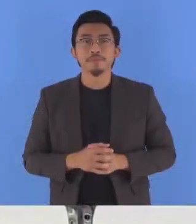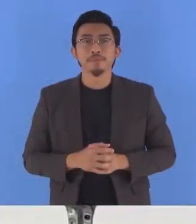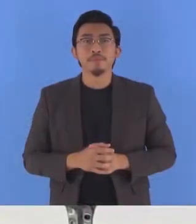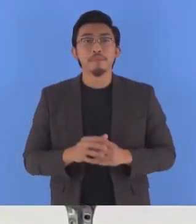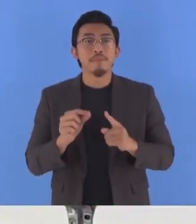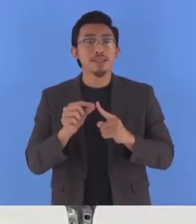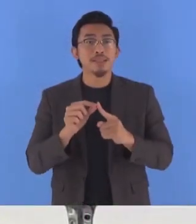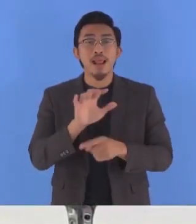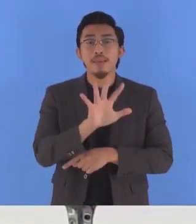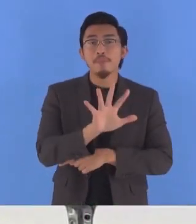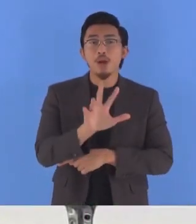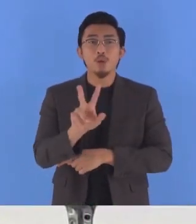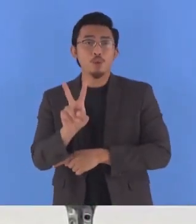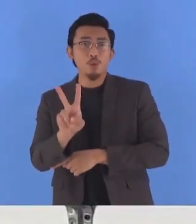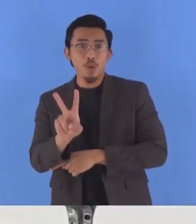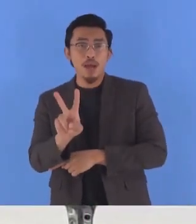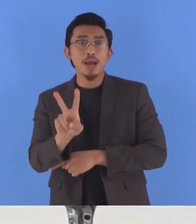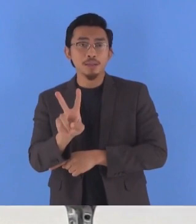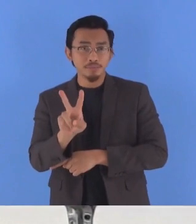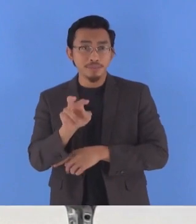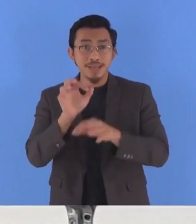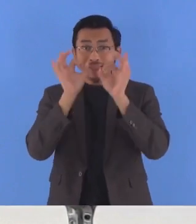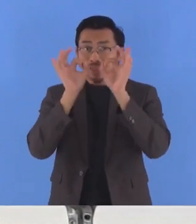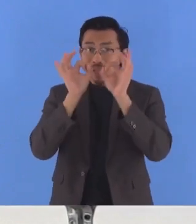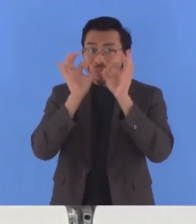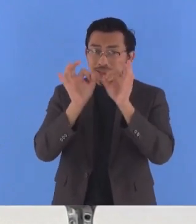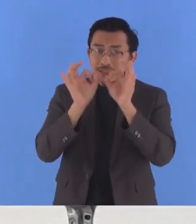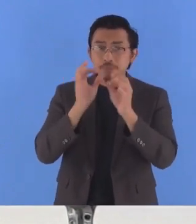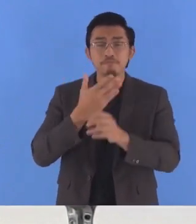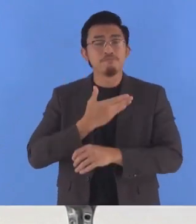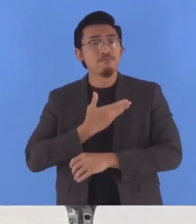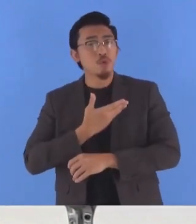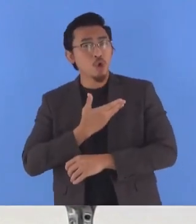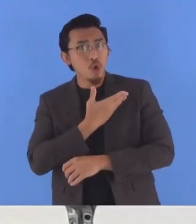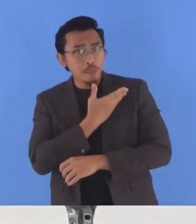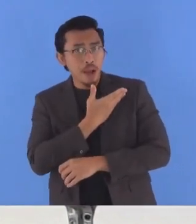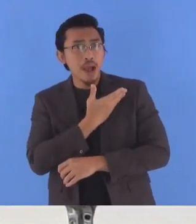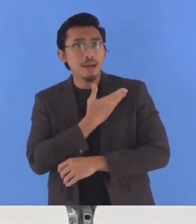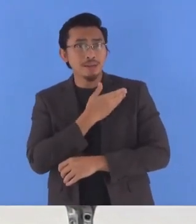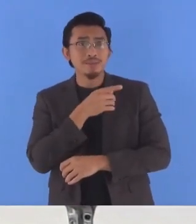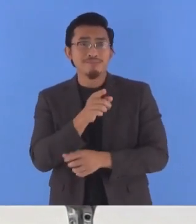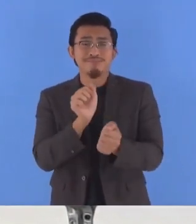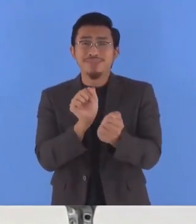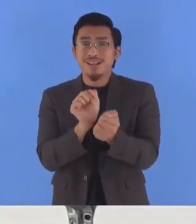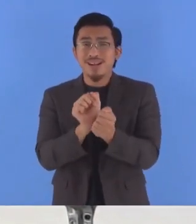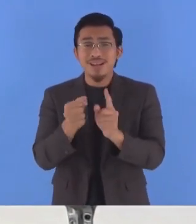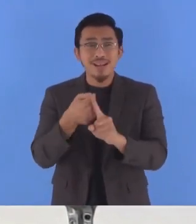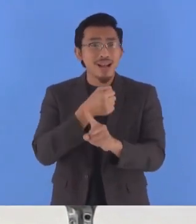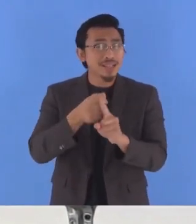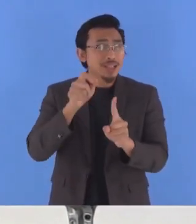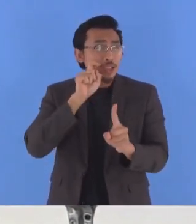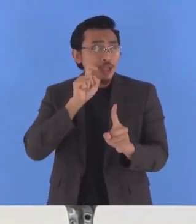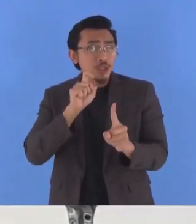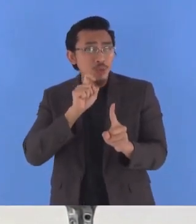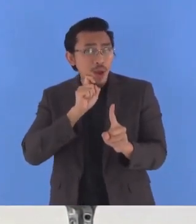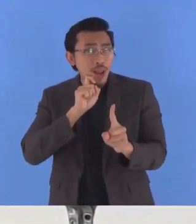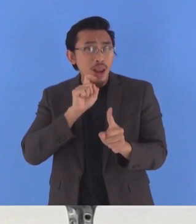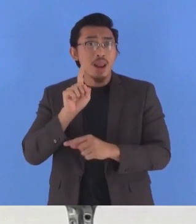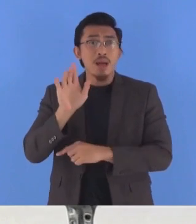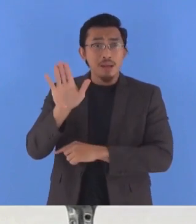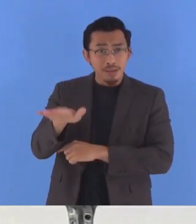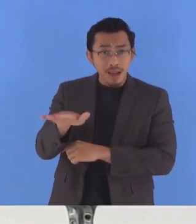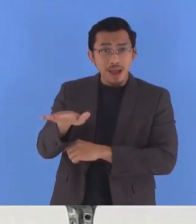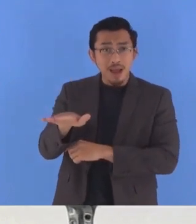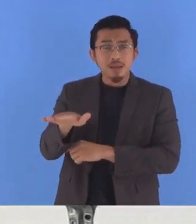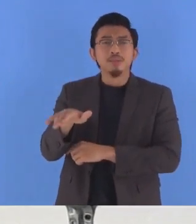pasal 52 dalam hal saksi dan atau korban tindak pidana kekerasan seksual adalah